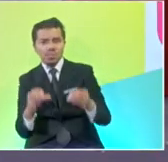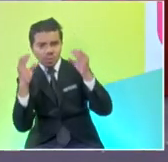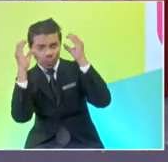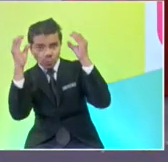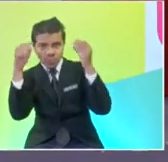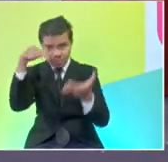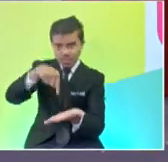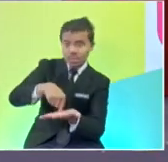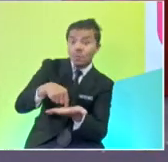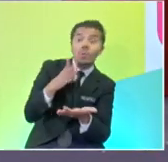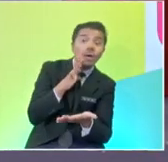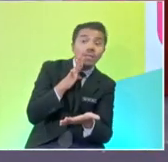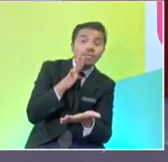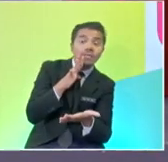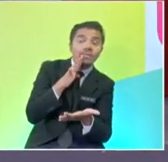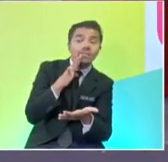oke oke